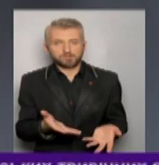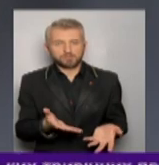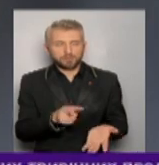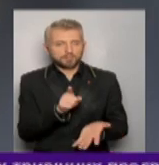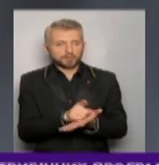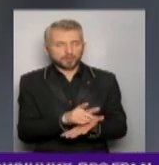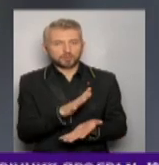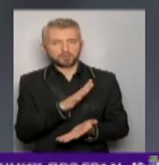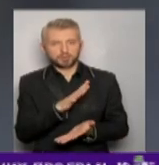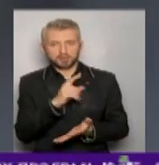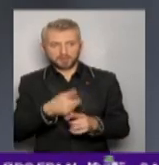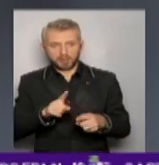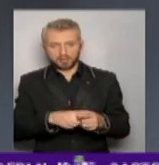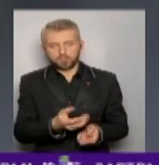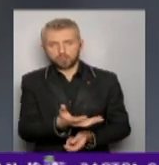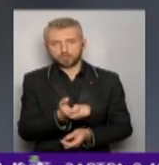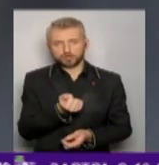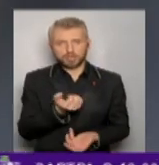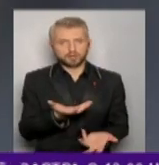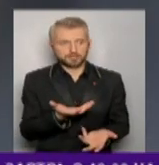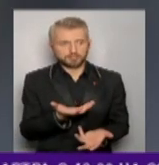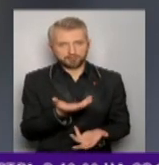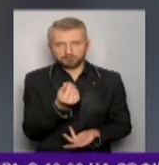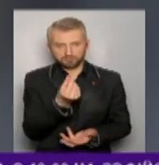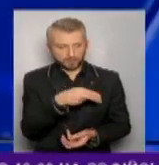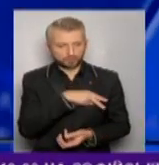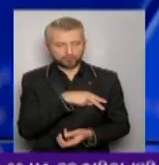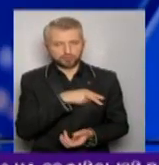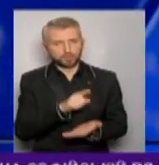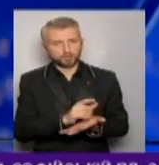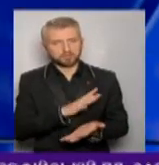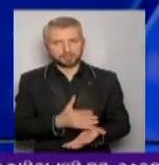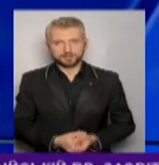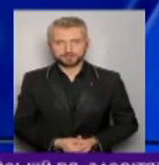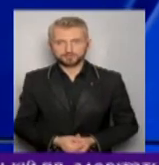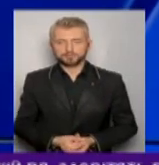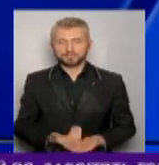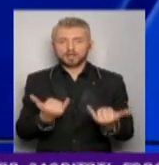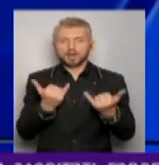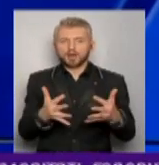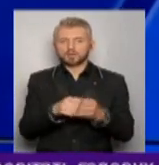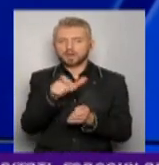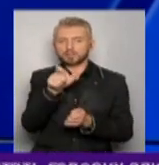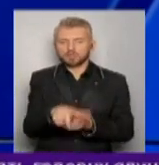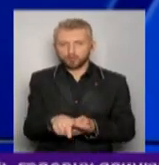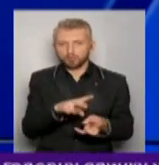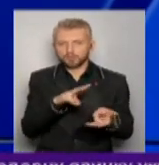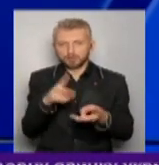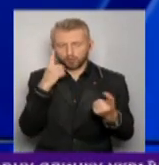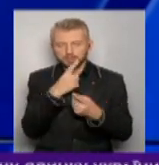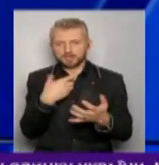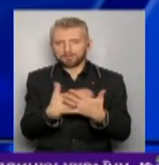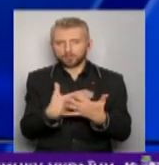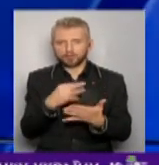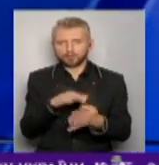должен был за это получать, получал денежное вознаграждение. Наразі затриманому диверсантові оголосили підозру